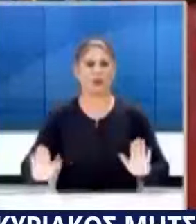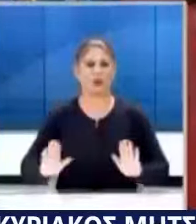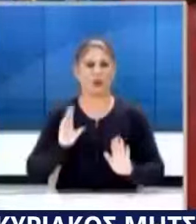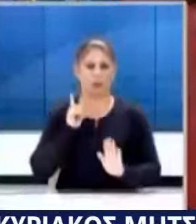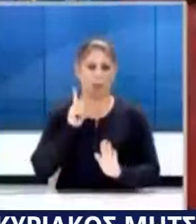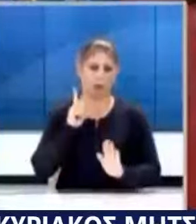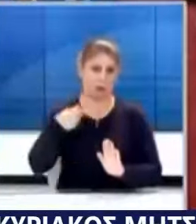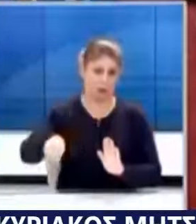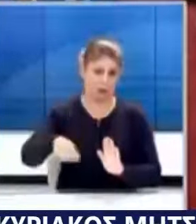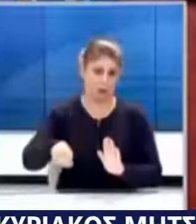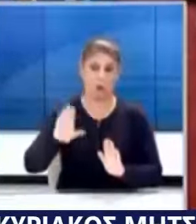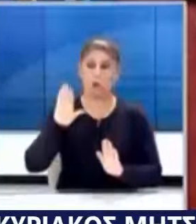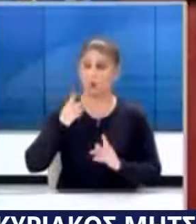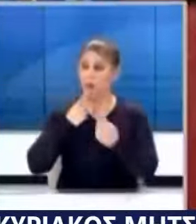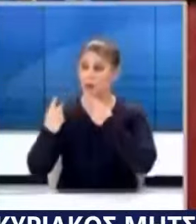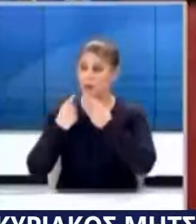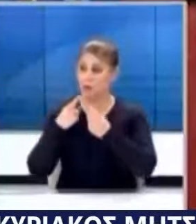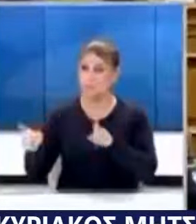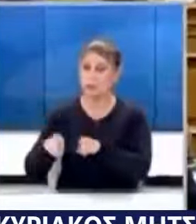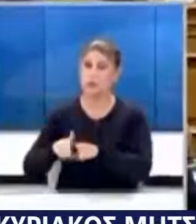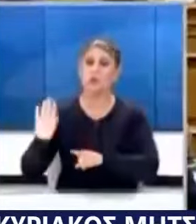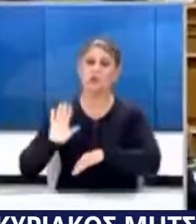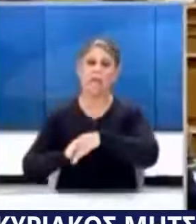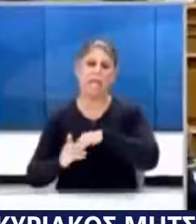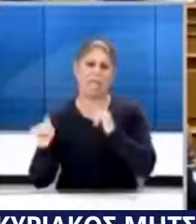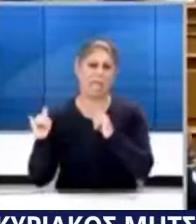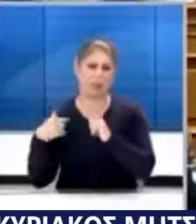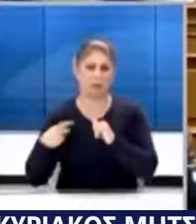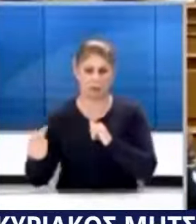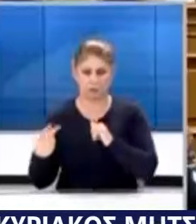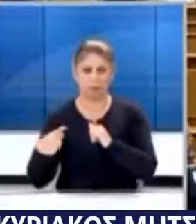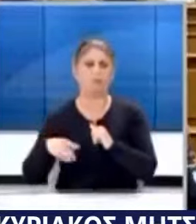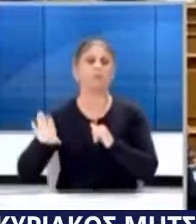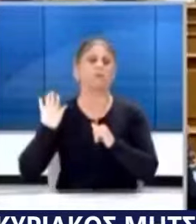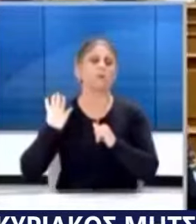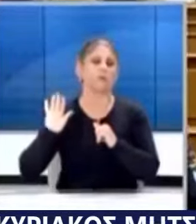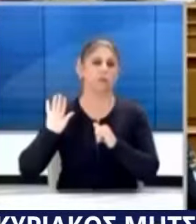Ούτε θα συνομιλήσω μαζί του, ούτε θα χαριετιστώ μαζί του.